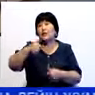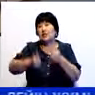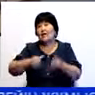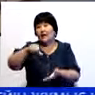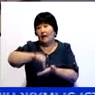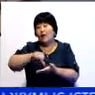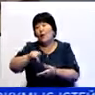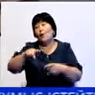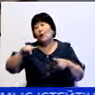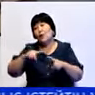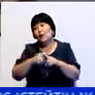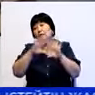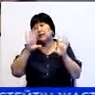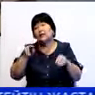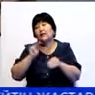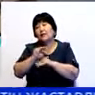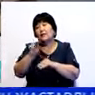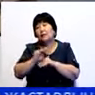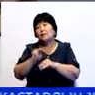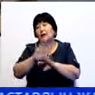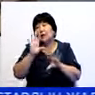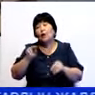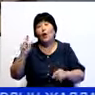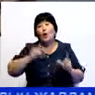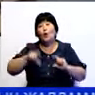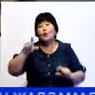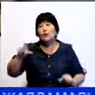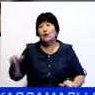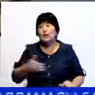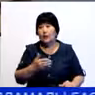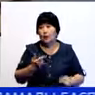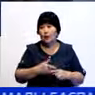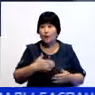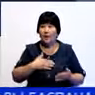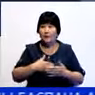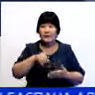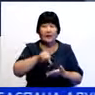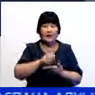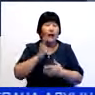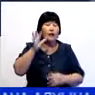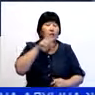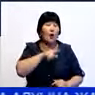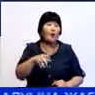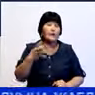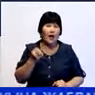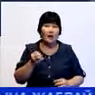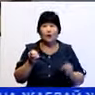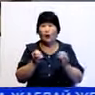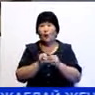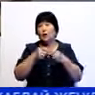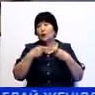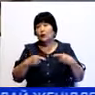ішінде жаңа техникалық және кәсіптік білім беру ұйымдарының студенттері осыған белсене араласып кетті. Алдағы уақытта тағы да 10 құзыреттілік